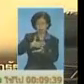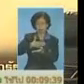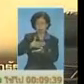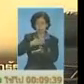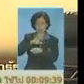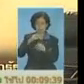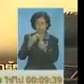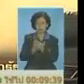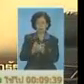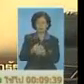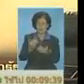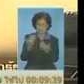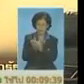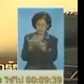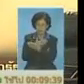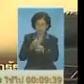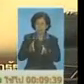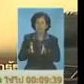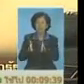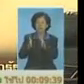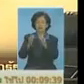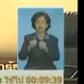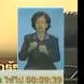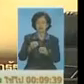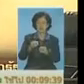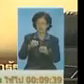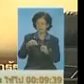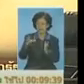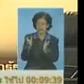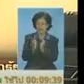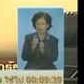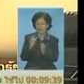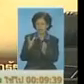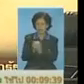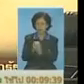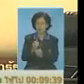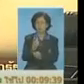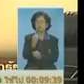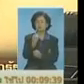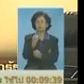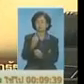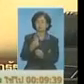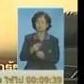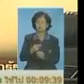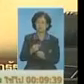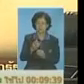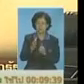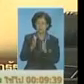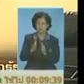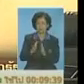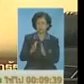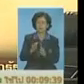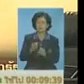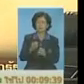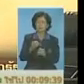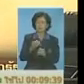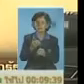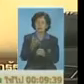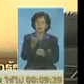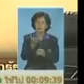าให้เปลี่ยนแนวทางเอาลายเดียวท่านก็เลยบอกว่าไอ้คนร้องทุกข์ทำไมได้งาน